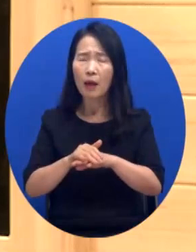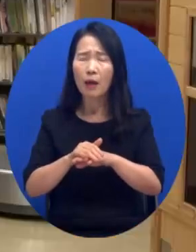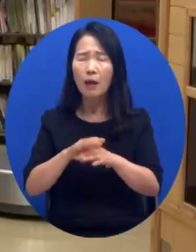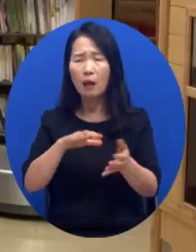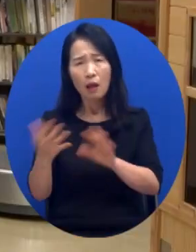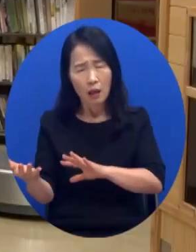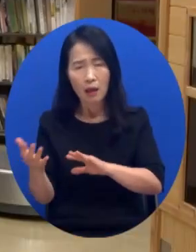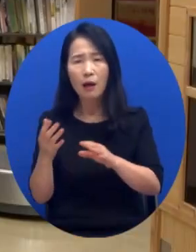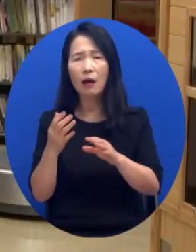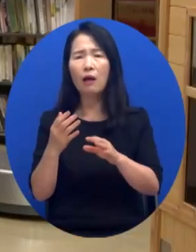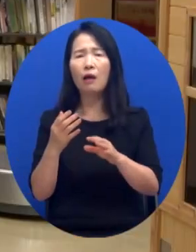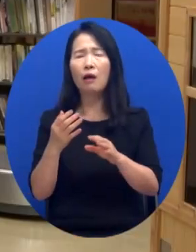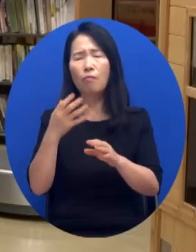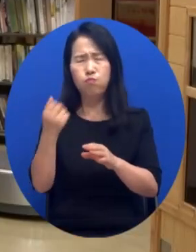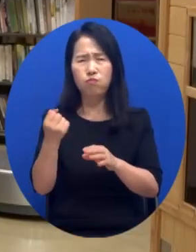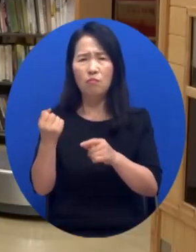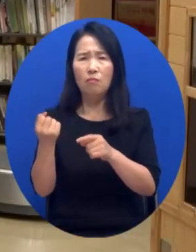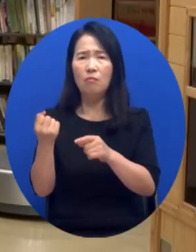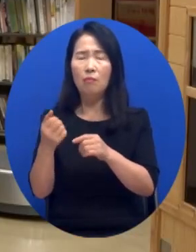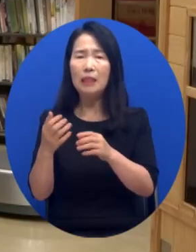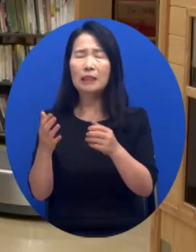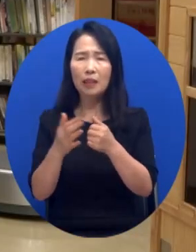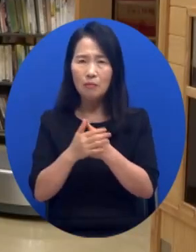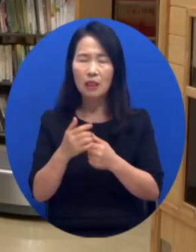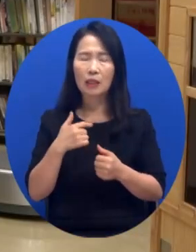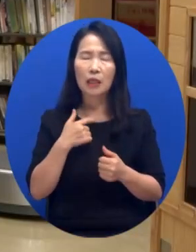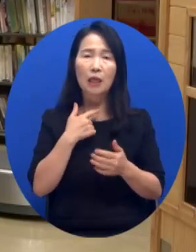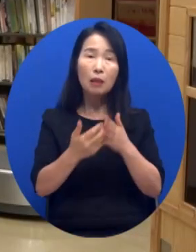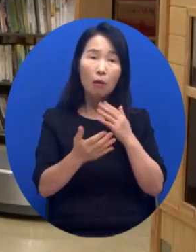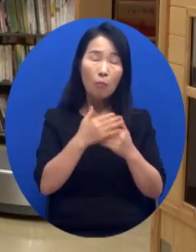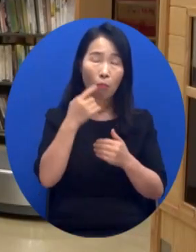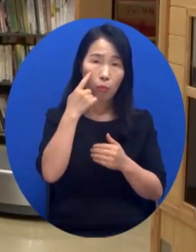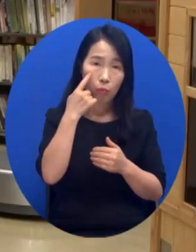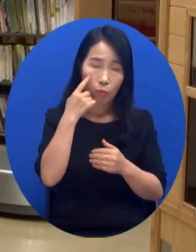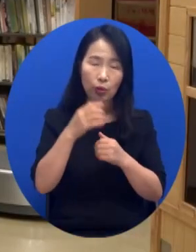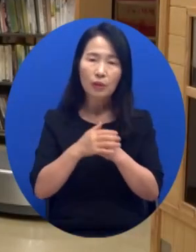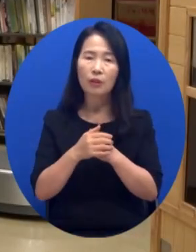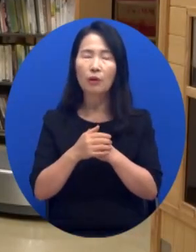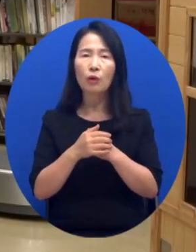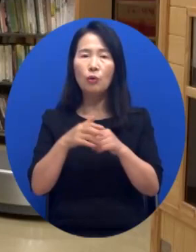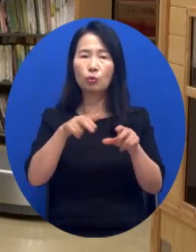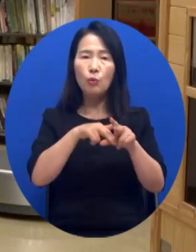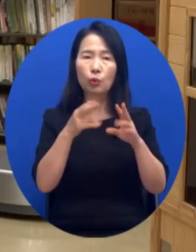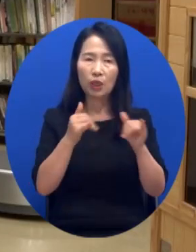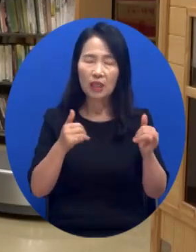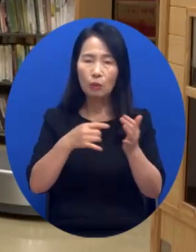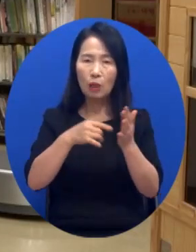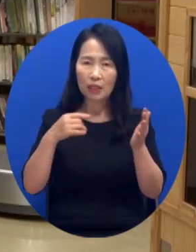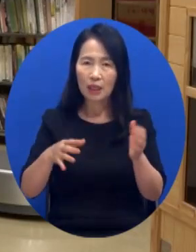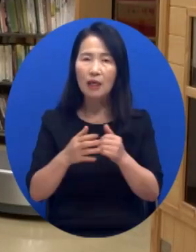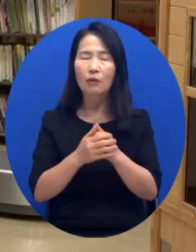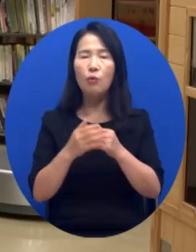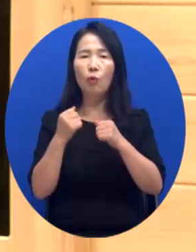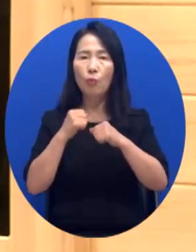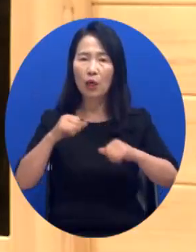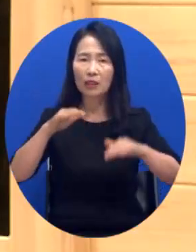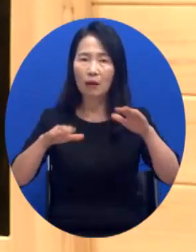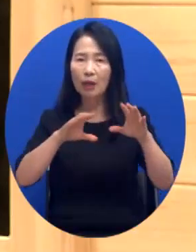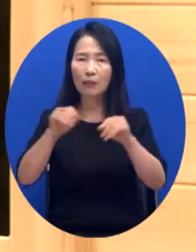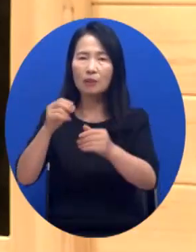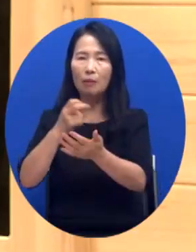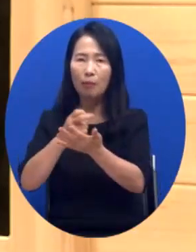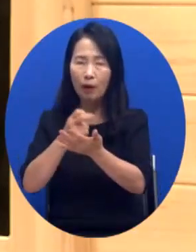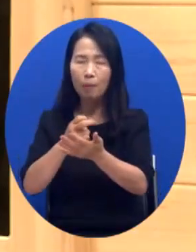수 있습니다. 그러니까 제가 경험한 것은 종교인 과세라든지 뭐 포괄적 차별금지법 여러